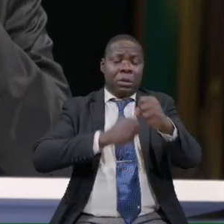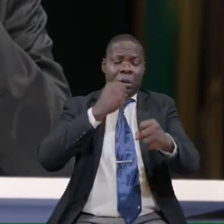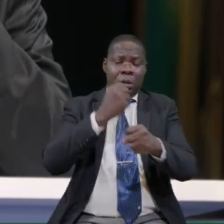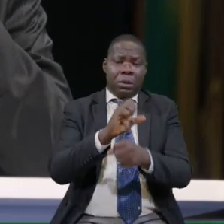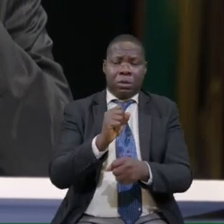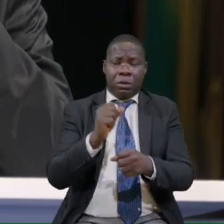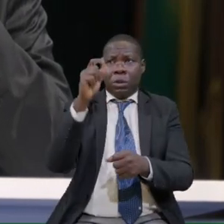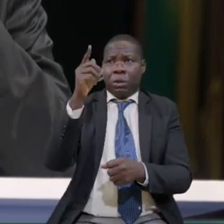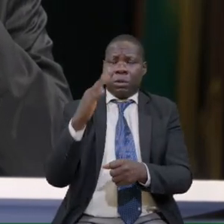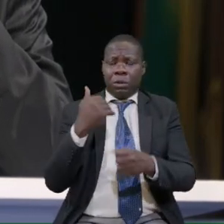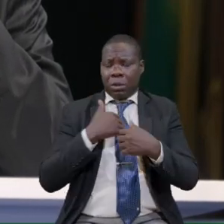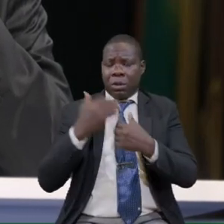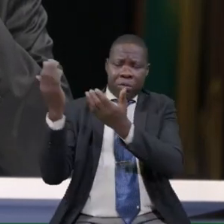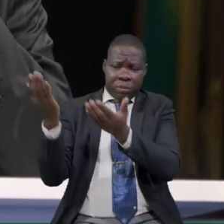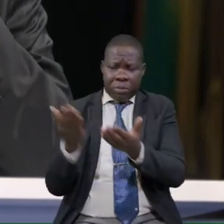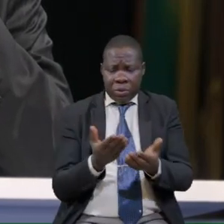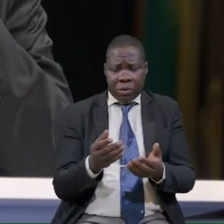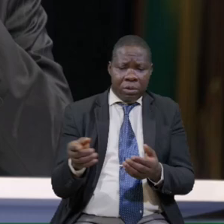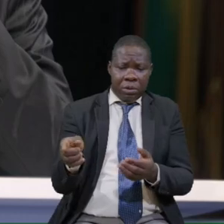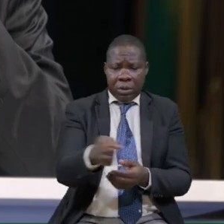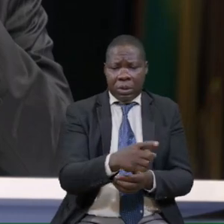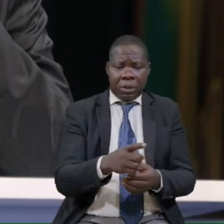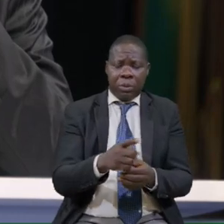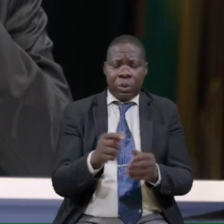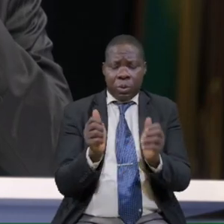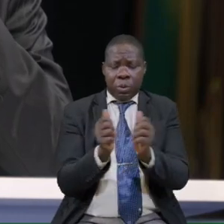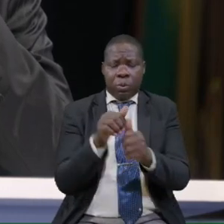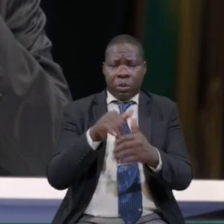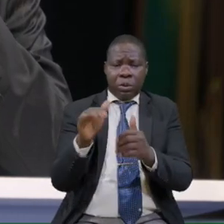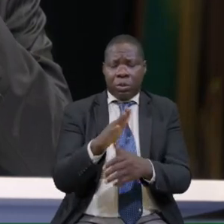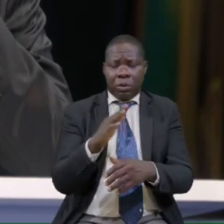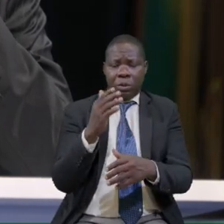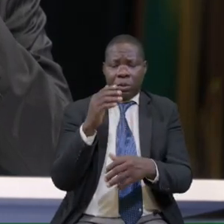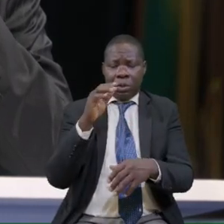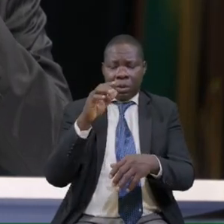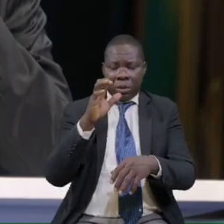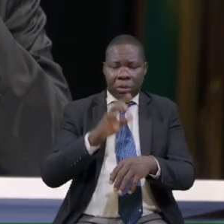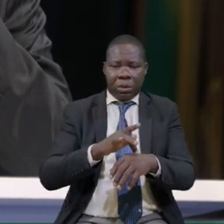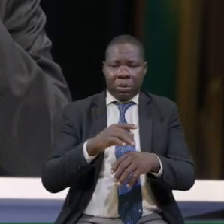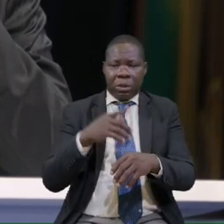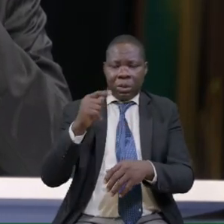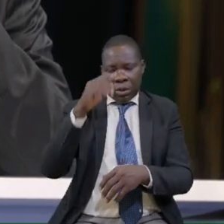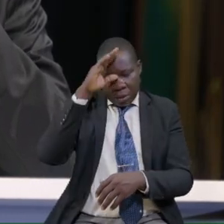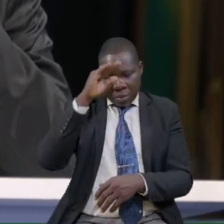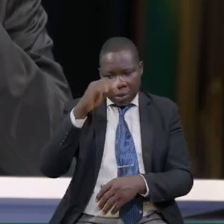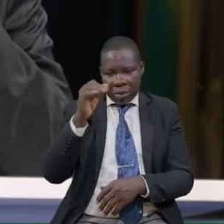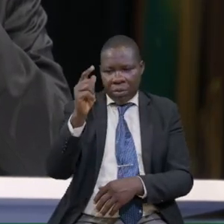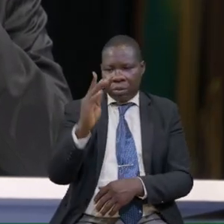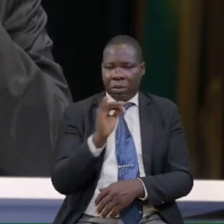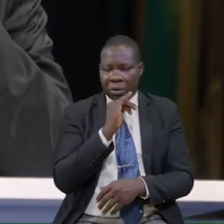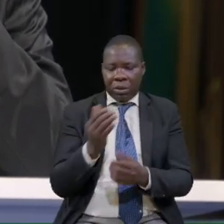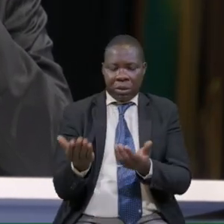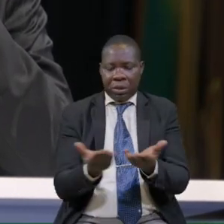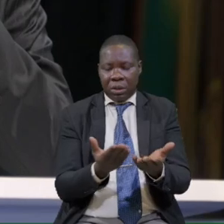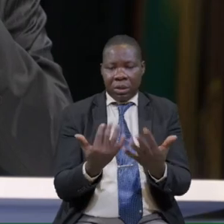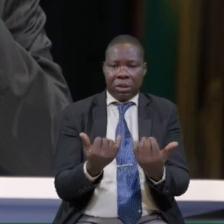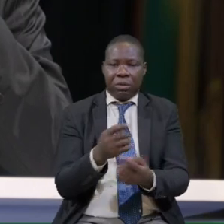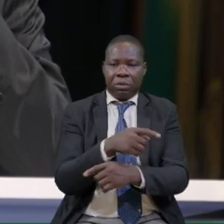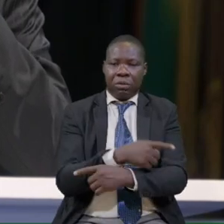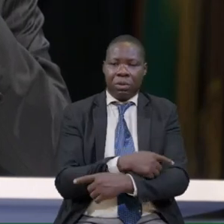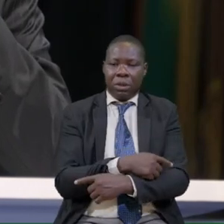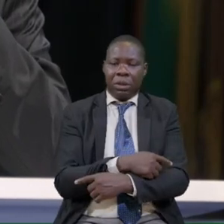depuis des années, Dieu vous le donnera. L'homme de Dieu est là ce soir. Quand il